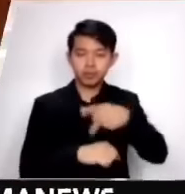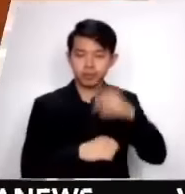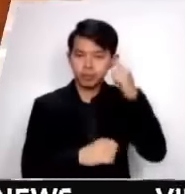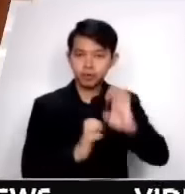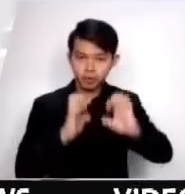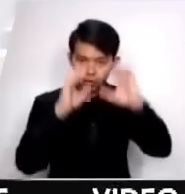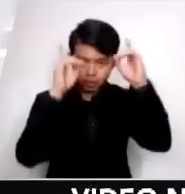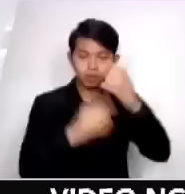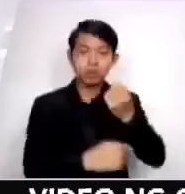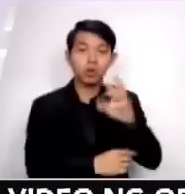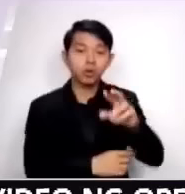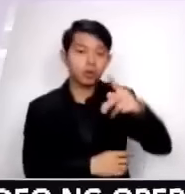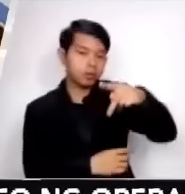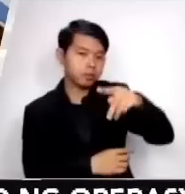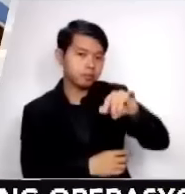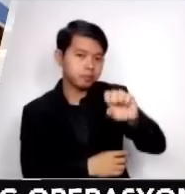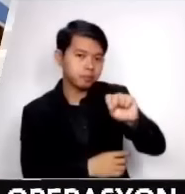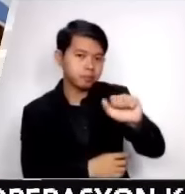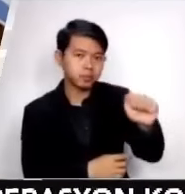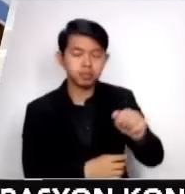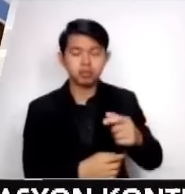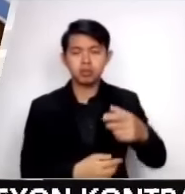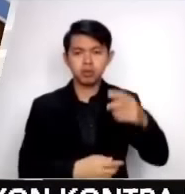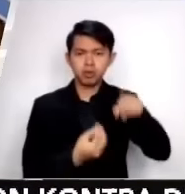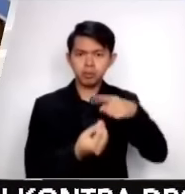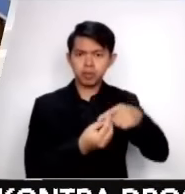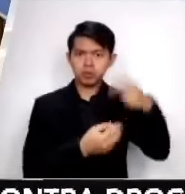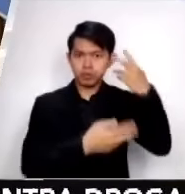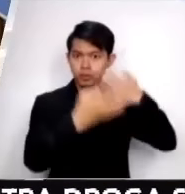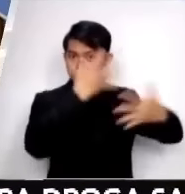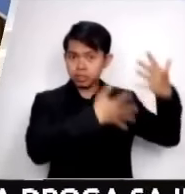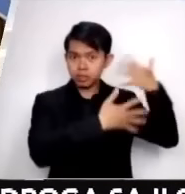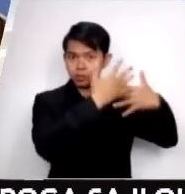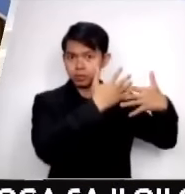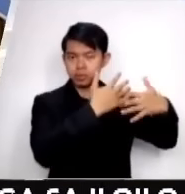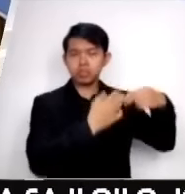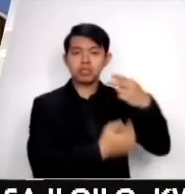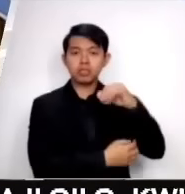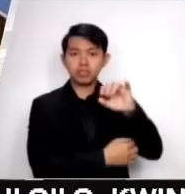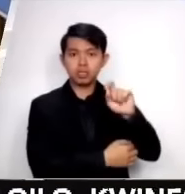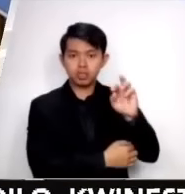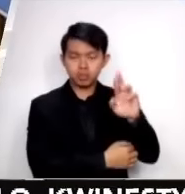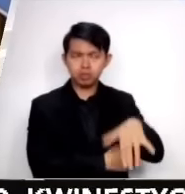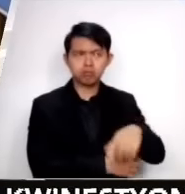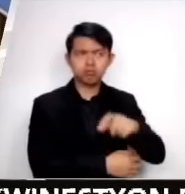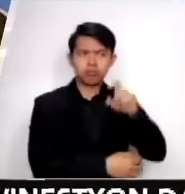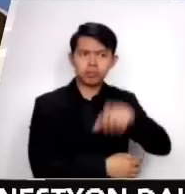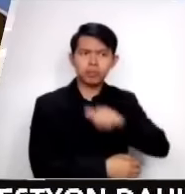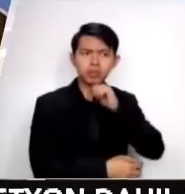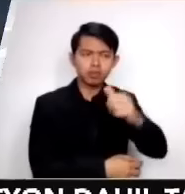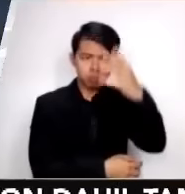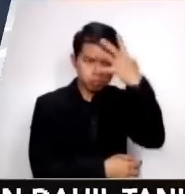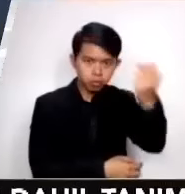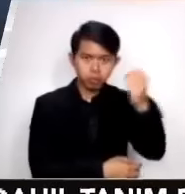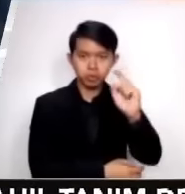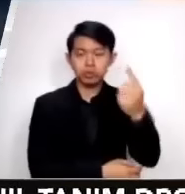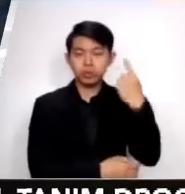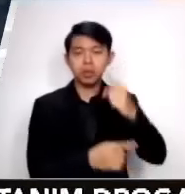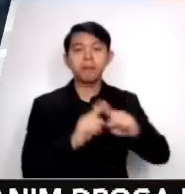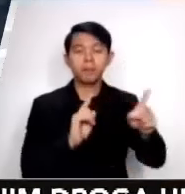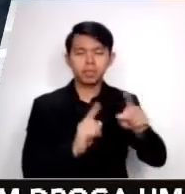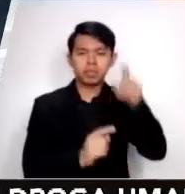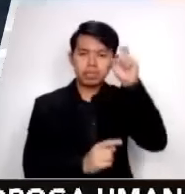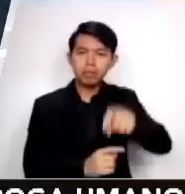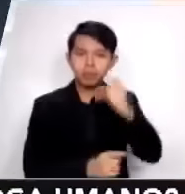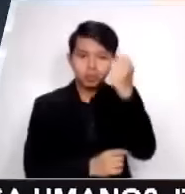siya about history, yung hindi nakapokus masyado lang sa memorization, pero hindi sa pag-uunawa o pag-iintindi sa